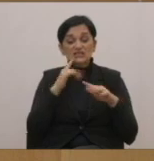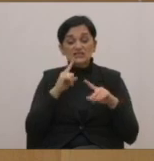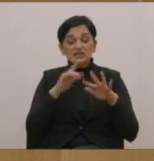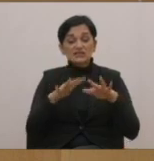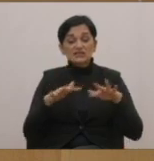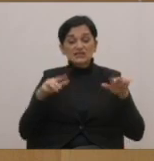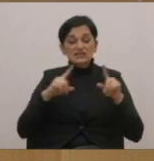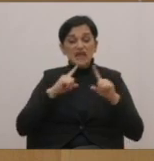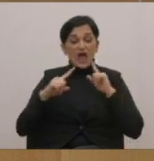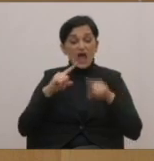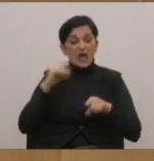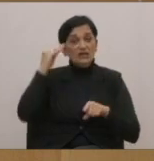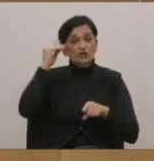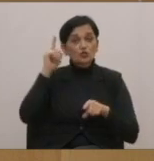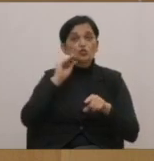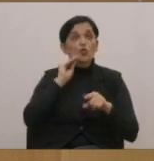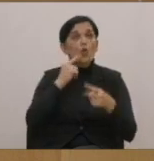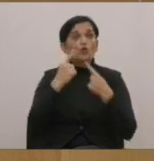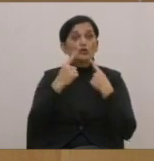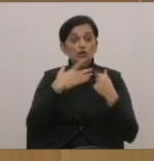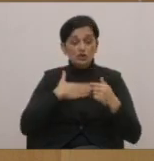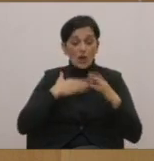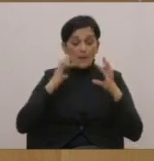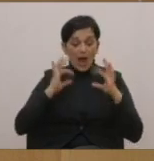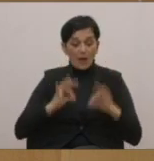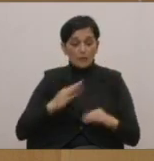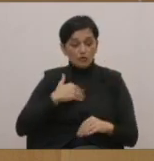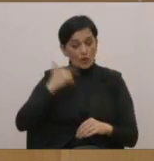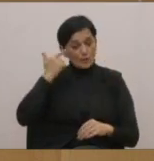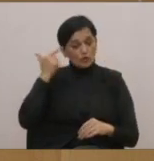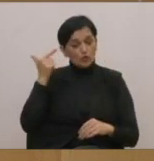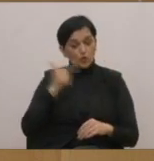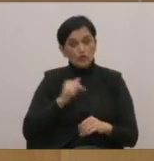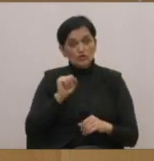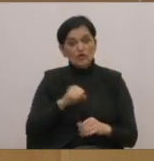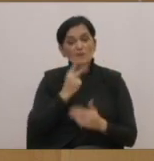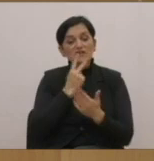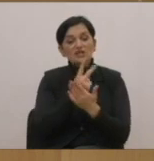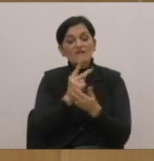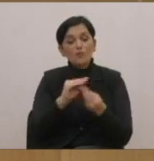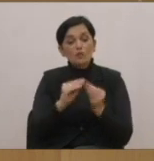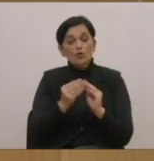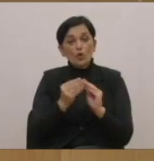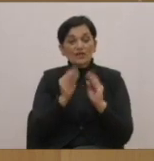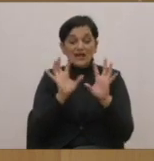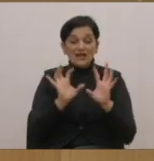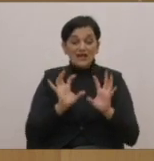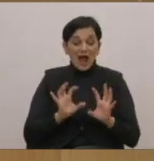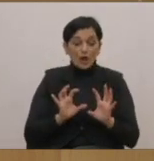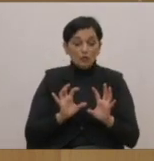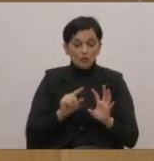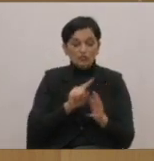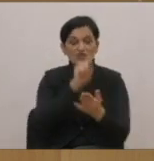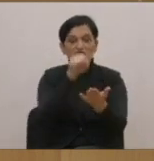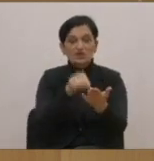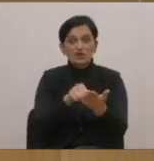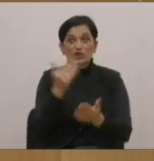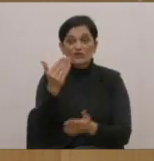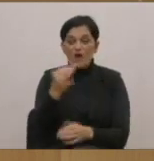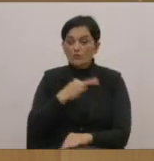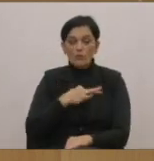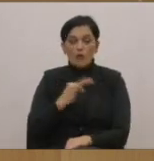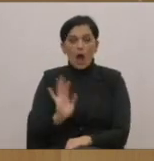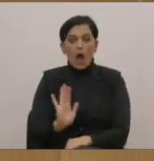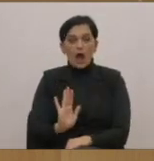gani, hileba, ce mi-a gata, adecvatul, obita, ce mi-a background, sode, ce leba, da, uina, hora, gata, problema, canonit, da, eski, hua, da, soa, da, tu că mi-au dintr-o